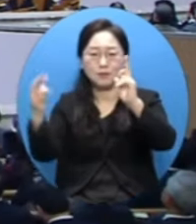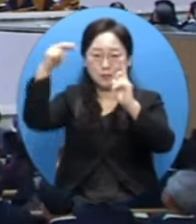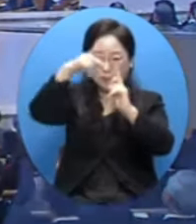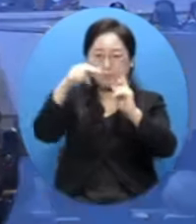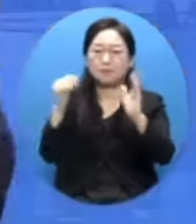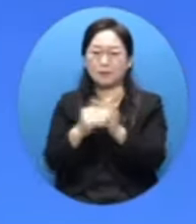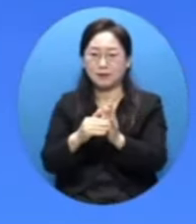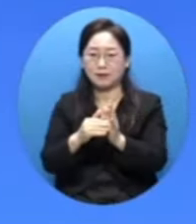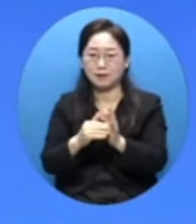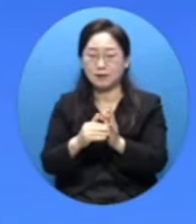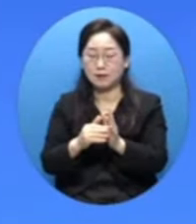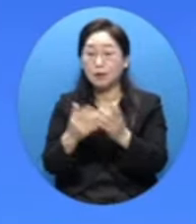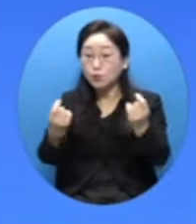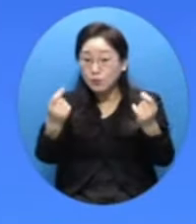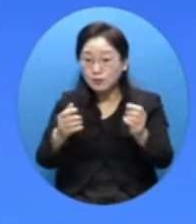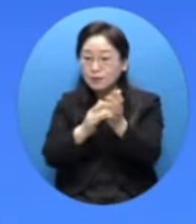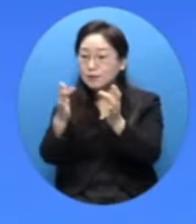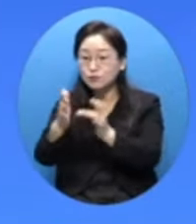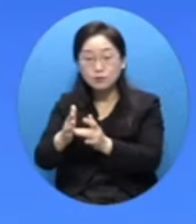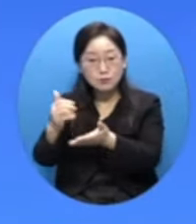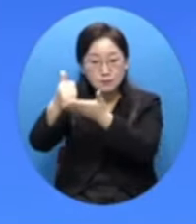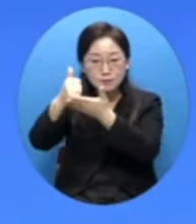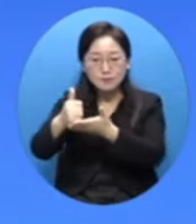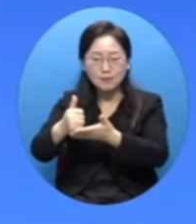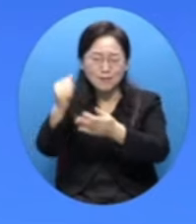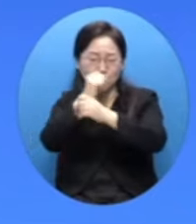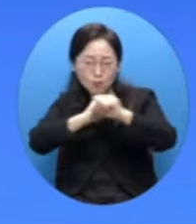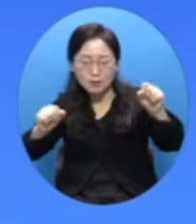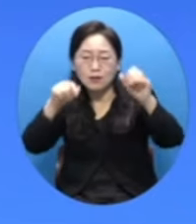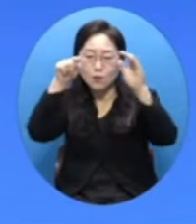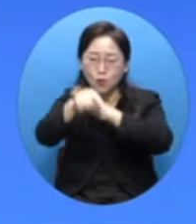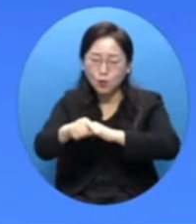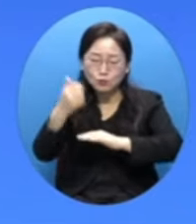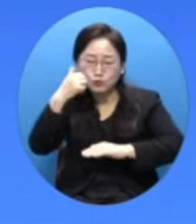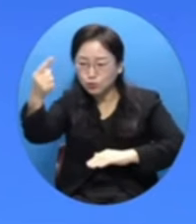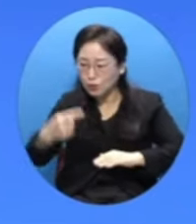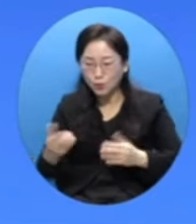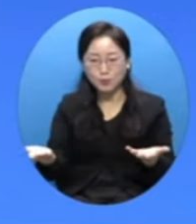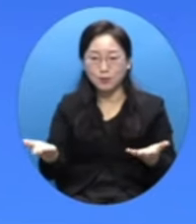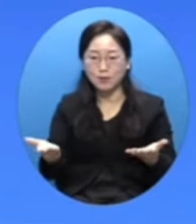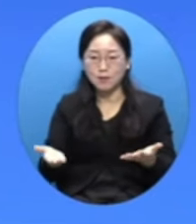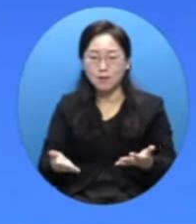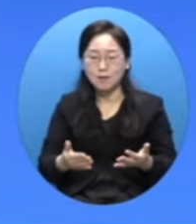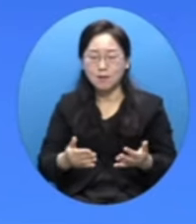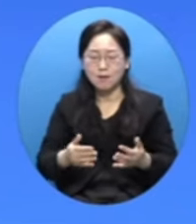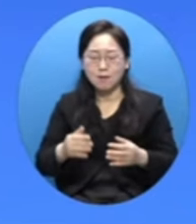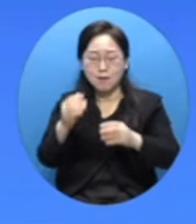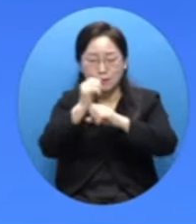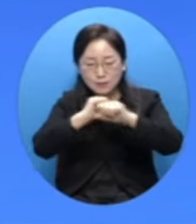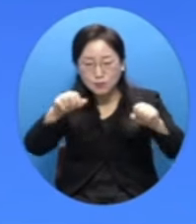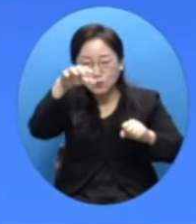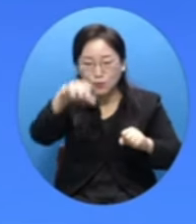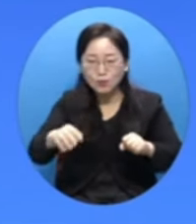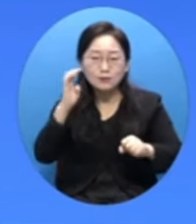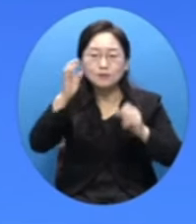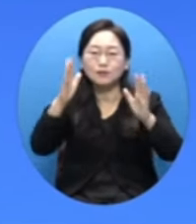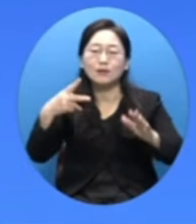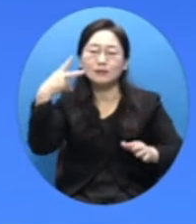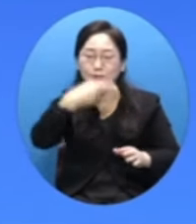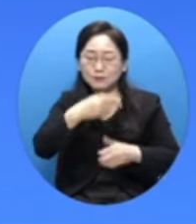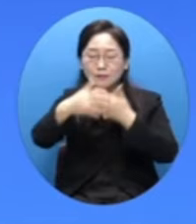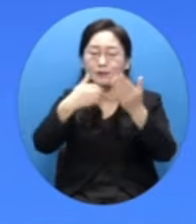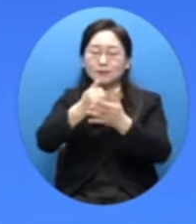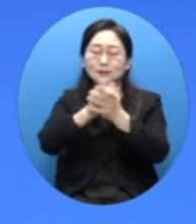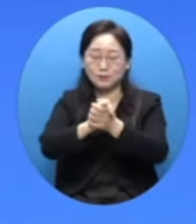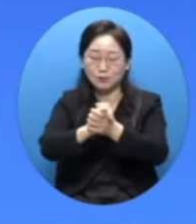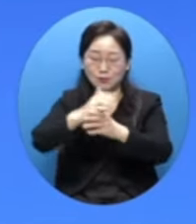예수님께서도 아무도 찾아오지 않는 광야에 나가셔서 그 거친 광야에서 40일을 금식하시며 하나님께 기도하시고